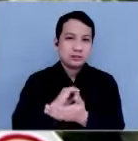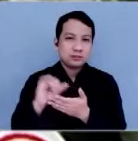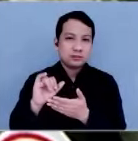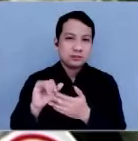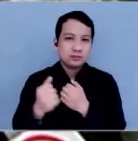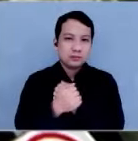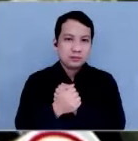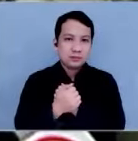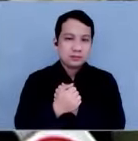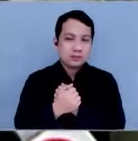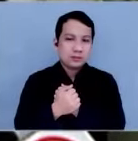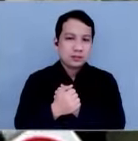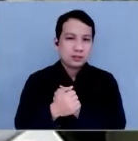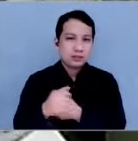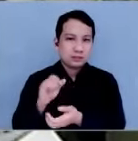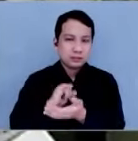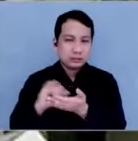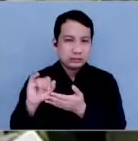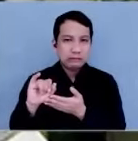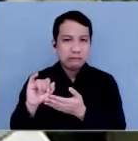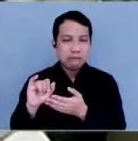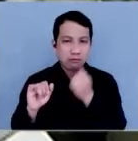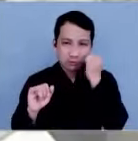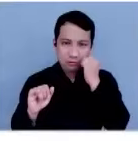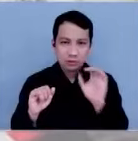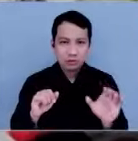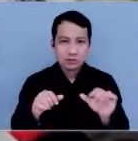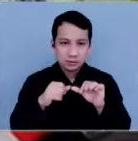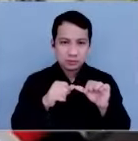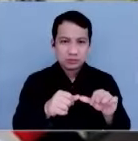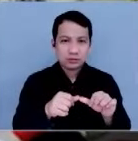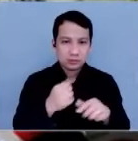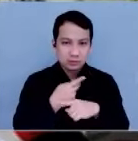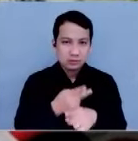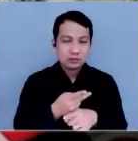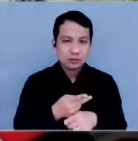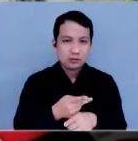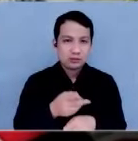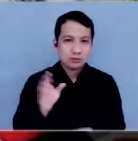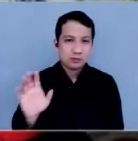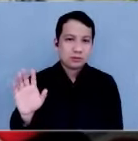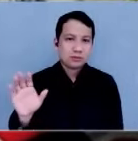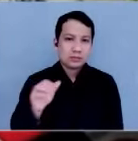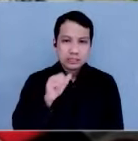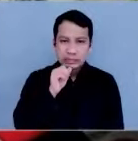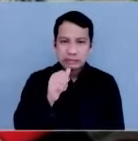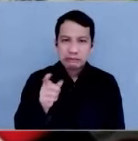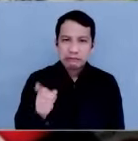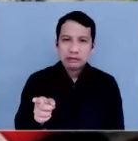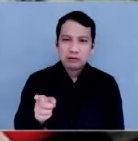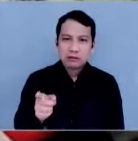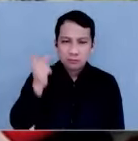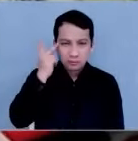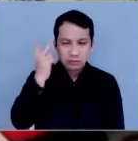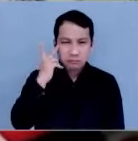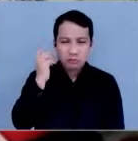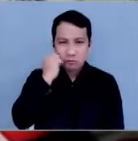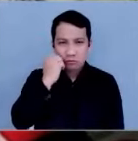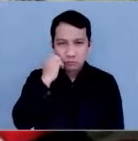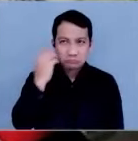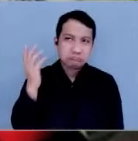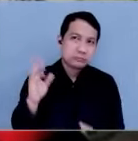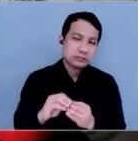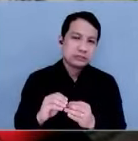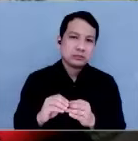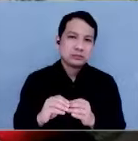industry. And she would always say na, continue producing. She doesn't really think all the time na kwentado